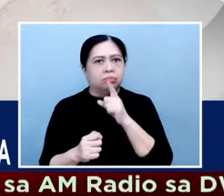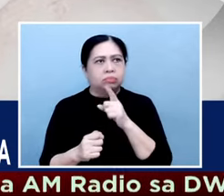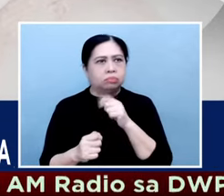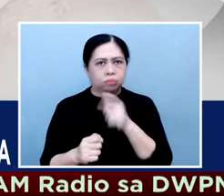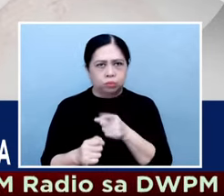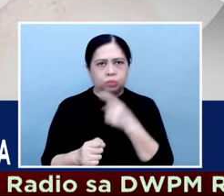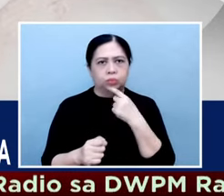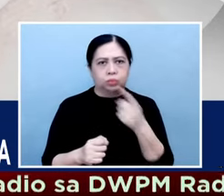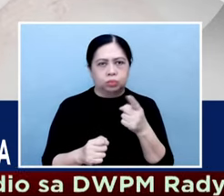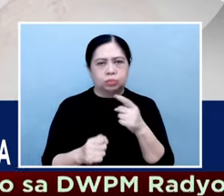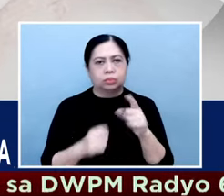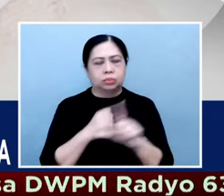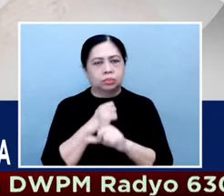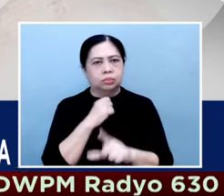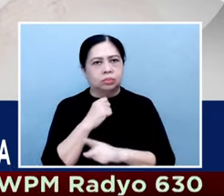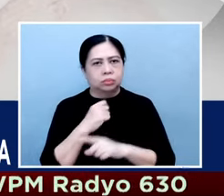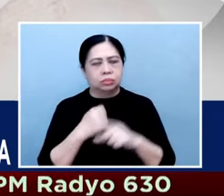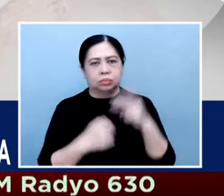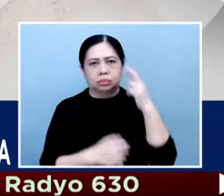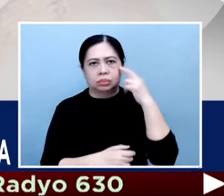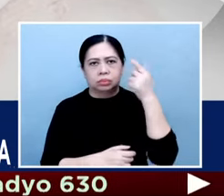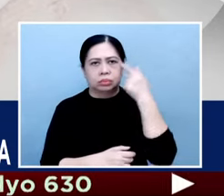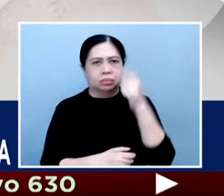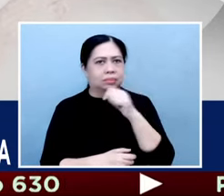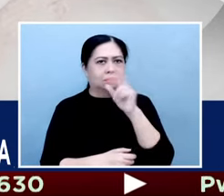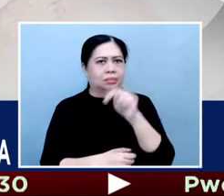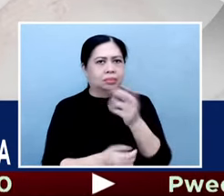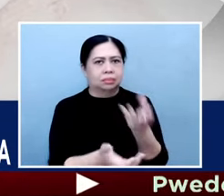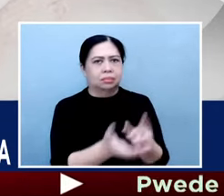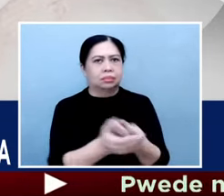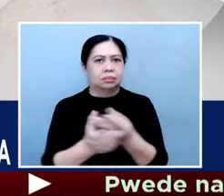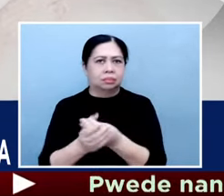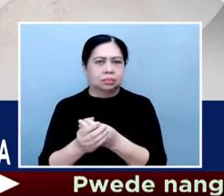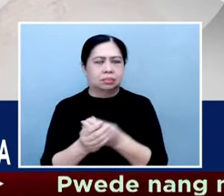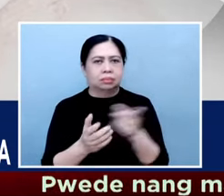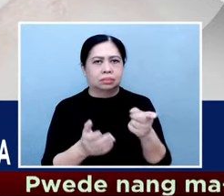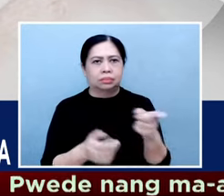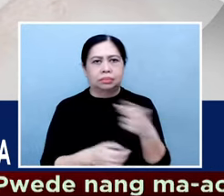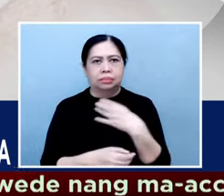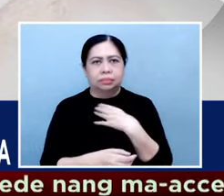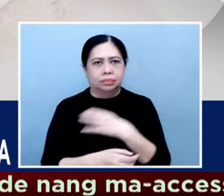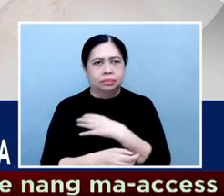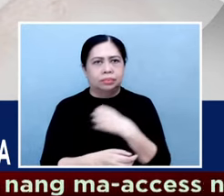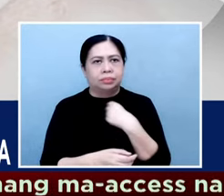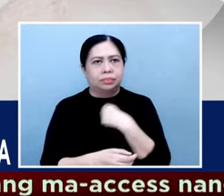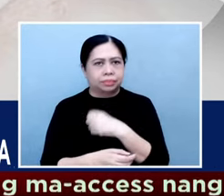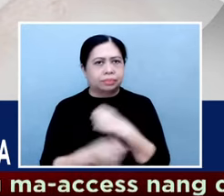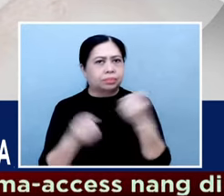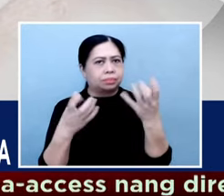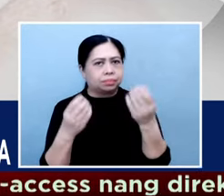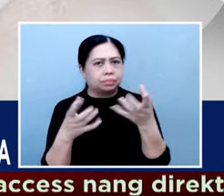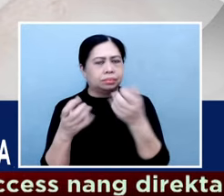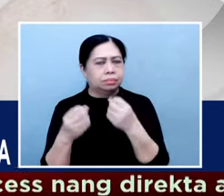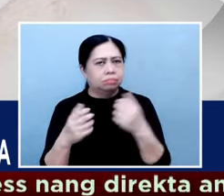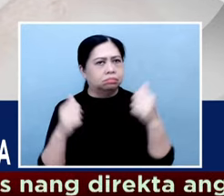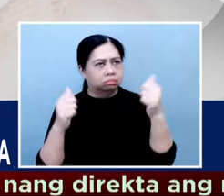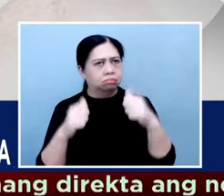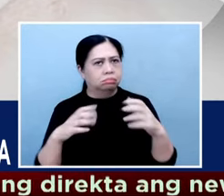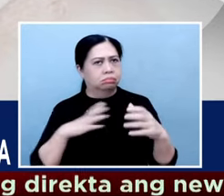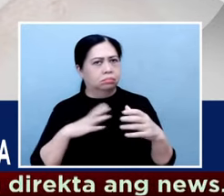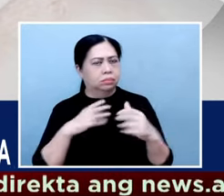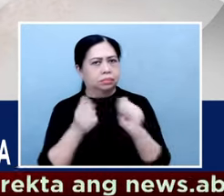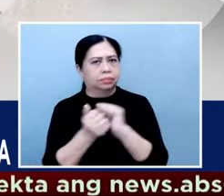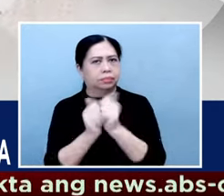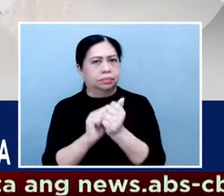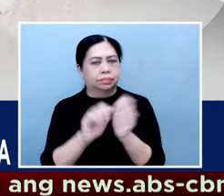Richard Gomez na nagsabing hindi na kailangang suhulan pa ang mga mambabatas dahil marami aniya ang pabor amyendahan ng